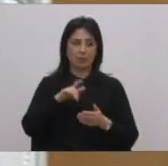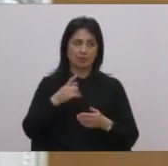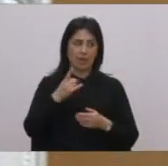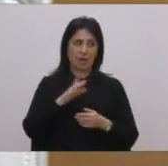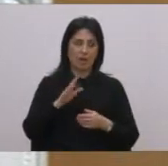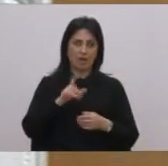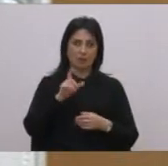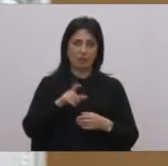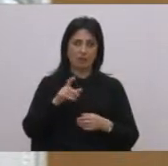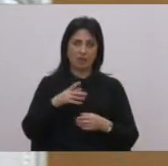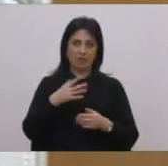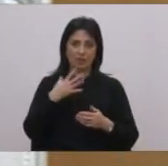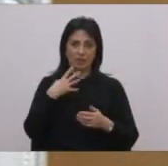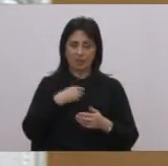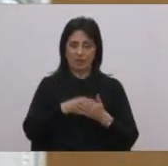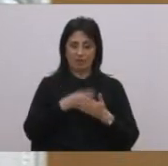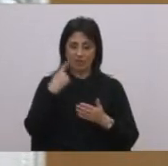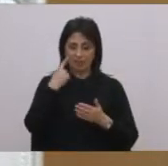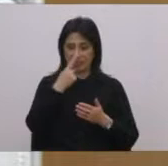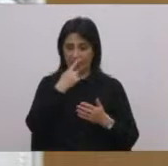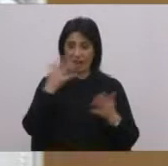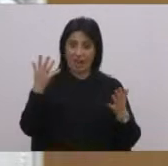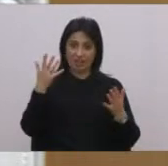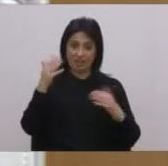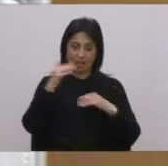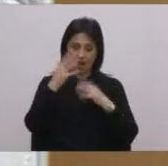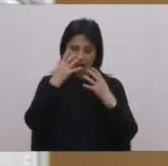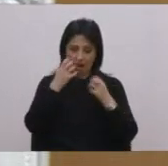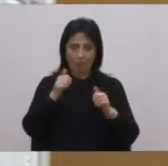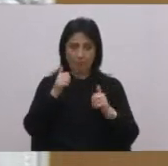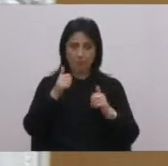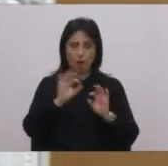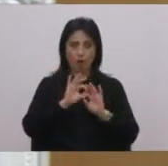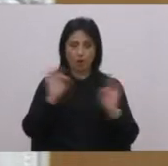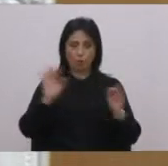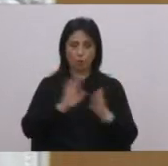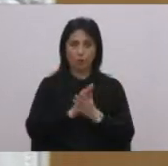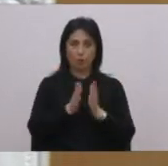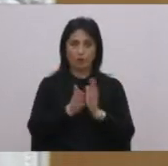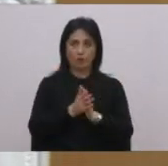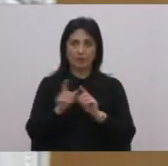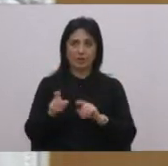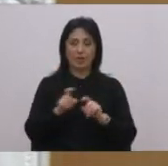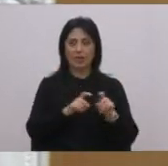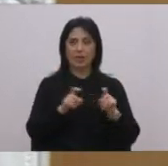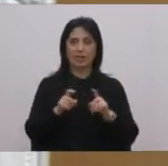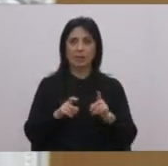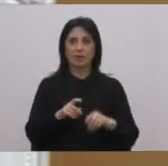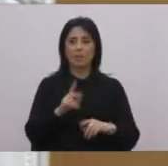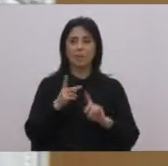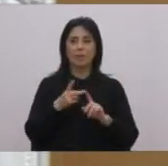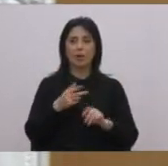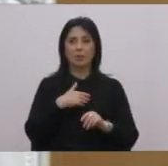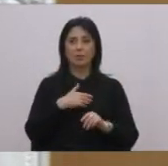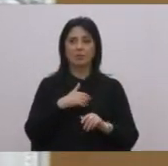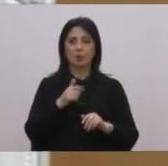არაერთმა ადამიანმა თავის თვალით ნახა დღისიც თუ ღამით რა როგორ იდეალური პირობებია გადაადგილებისთვის.